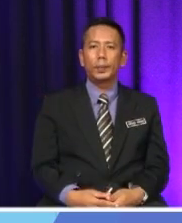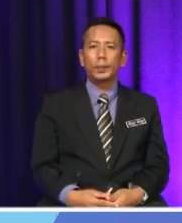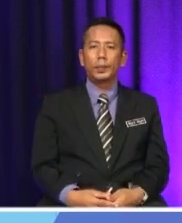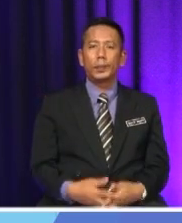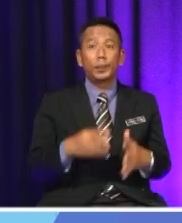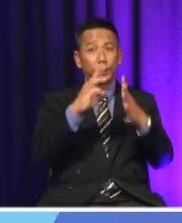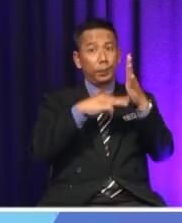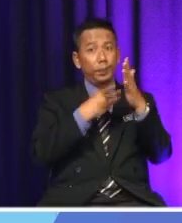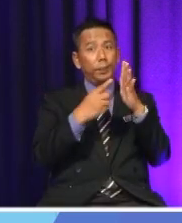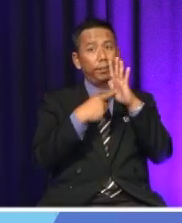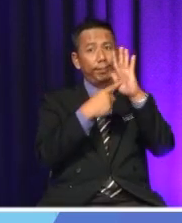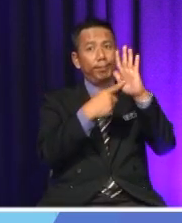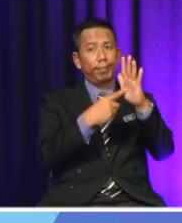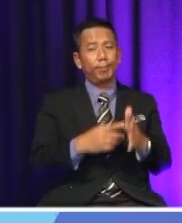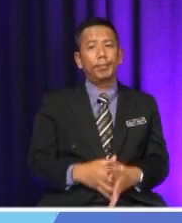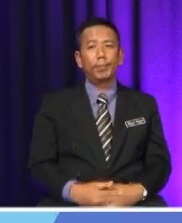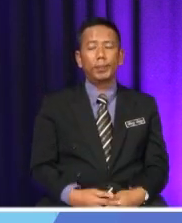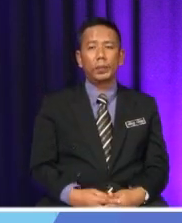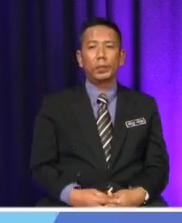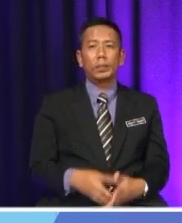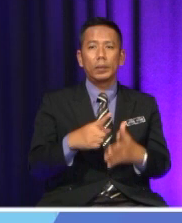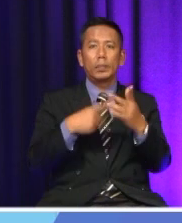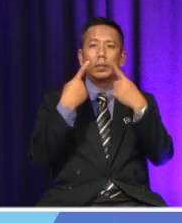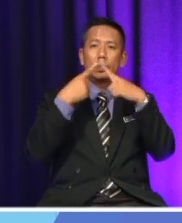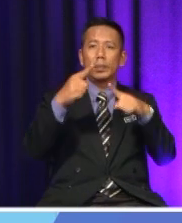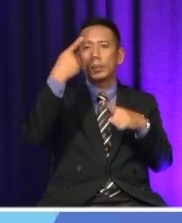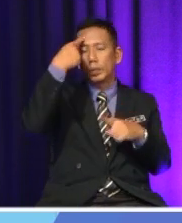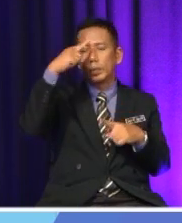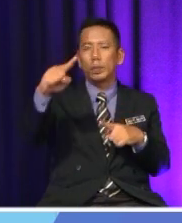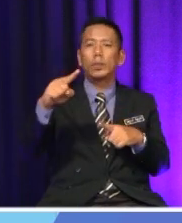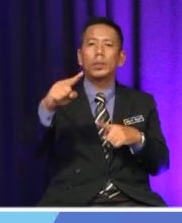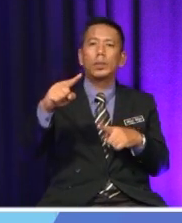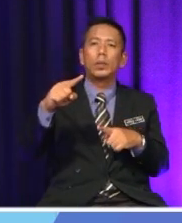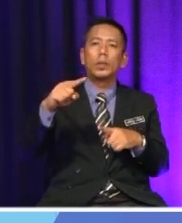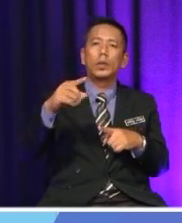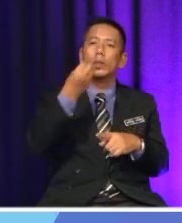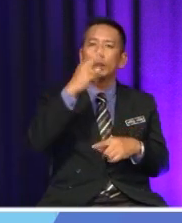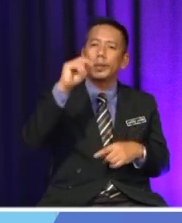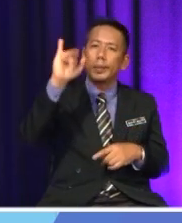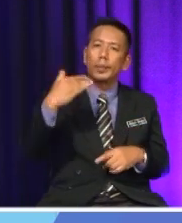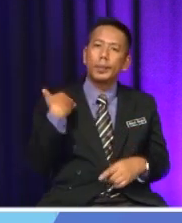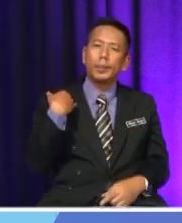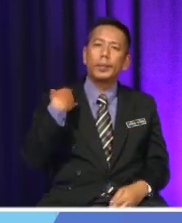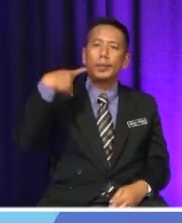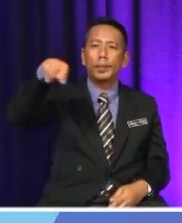sebegini oke Apa jawaban untuk makanan yang mengandung karbohidrat dan juga protein